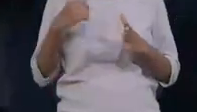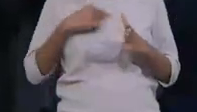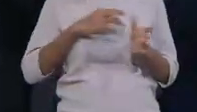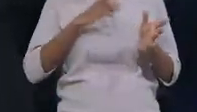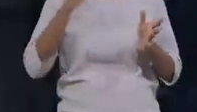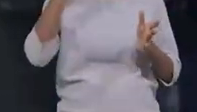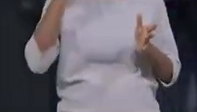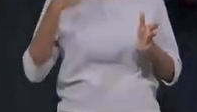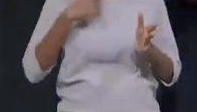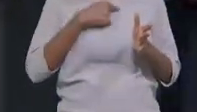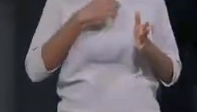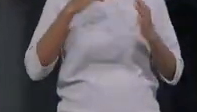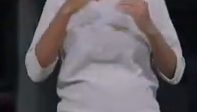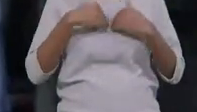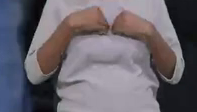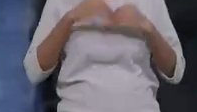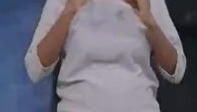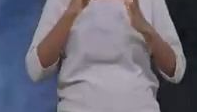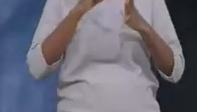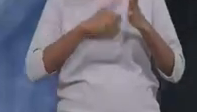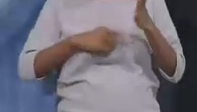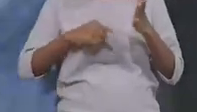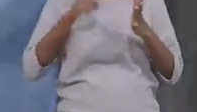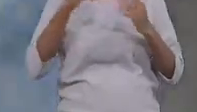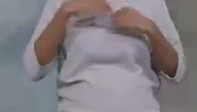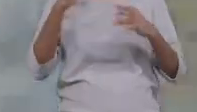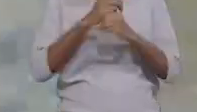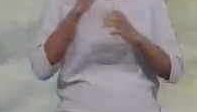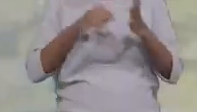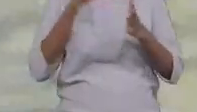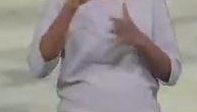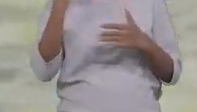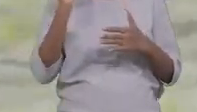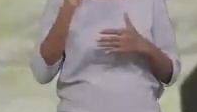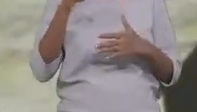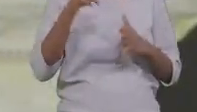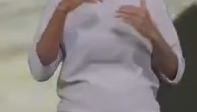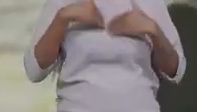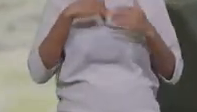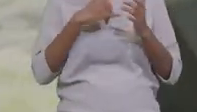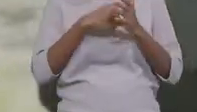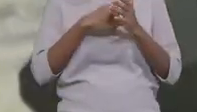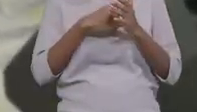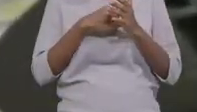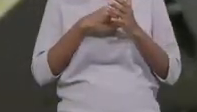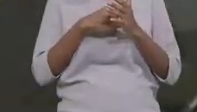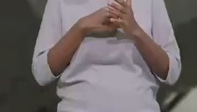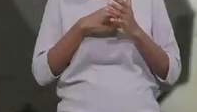Tu sais déjà, tu as déjà eu ce dont tu as besoin. Tu l'as.